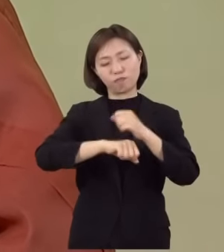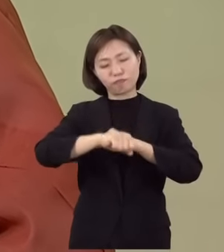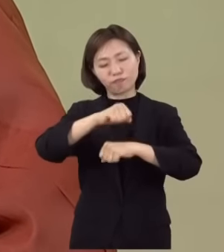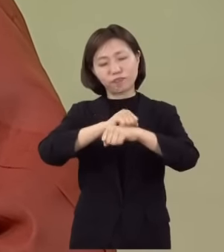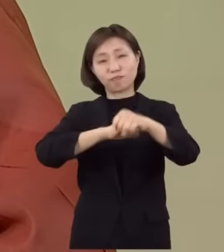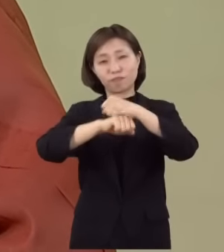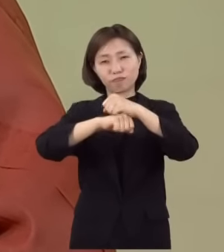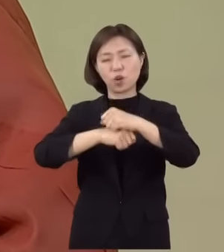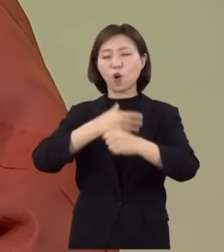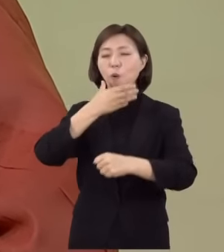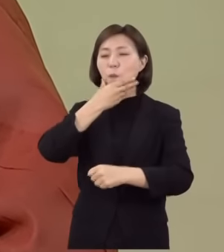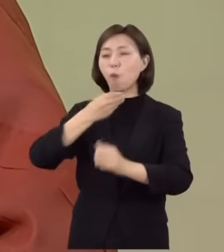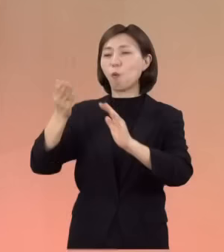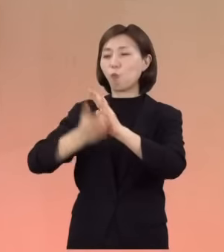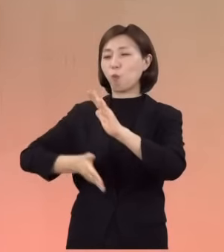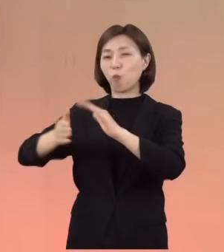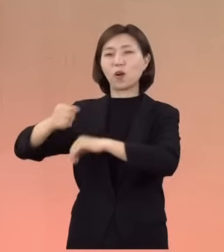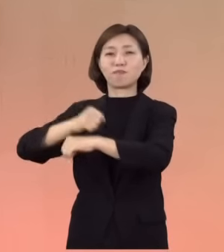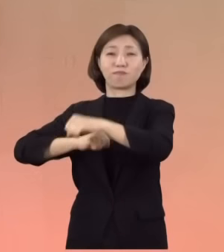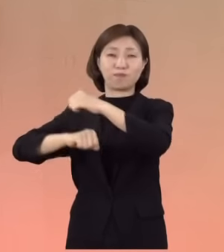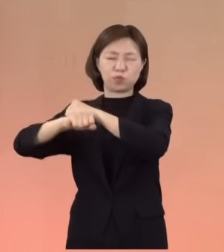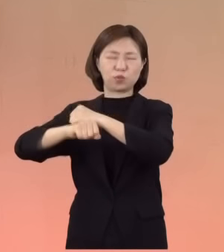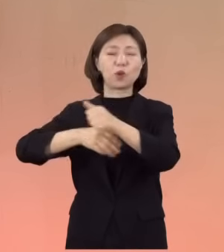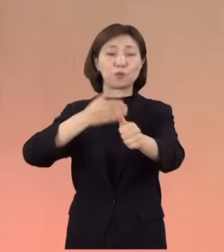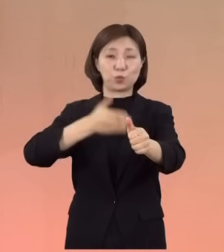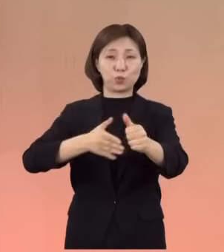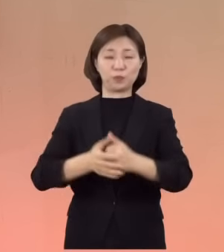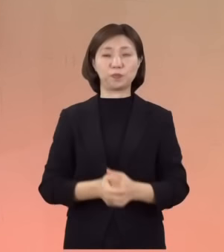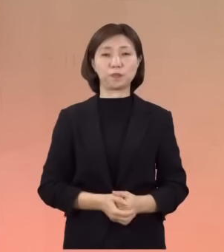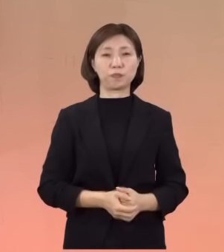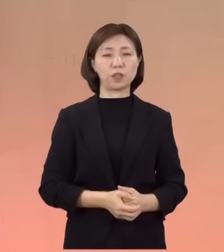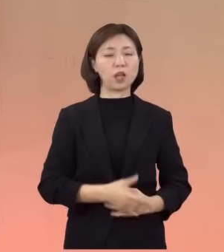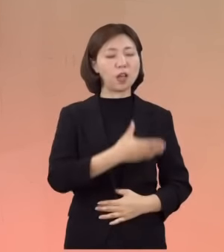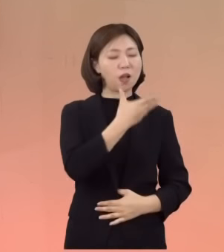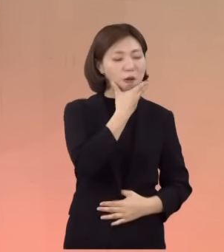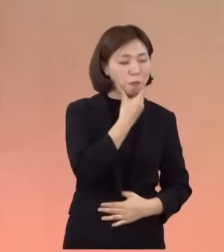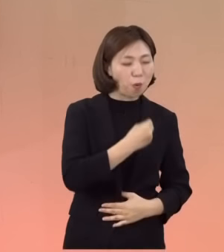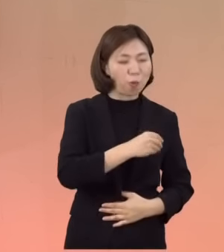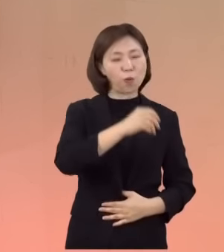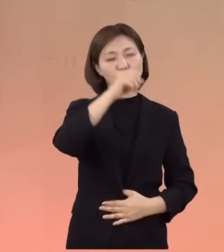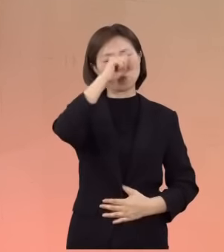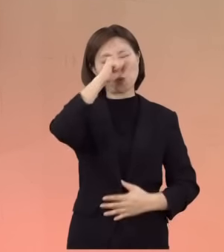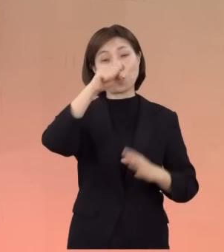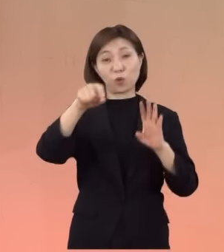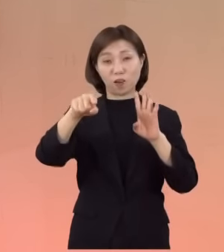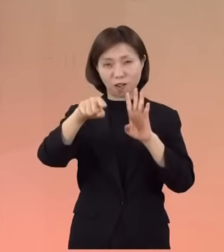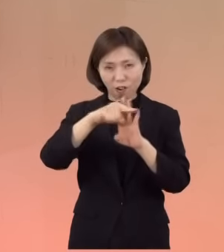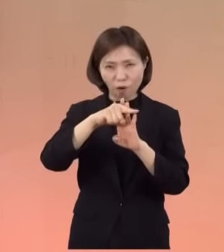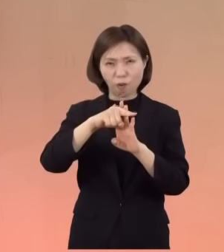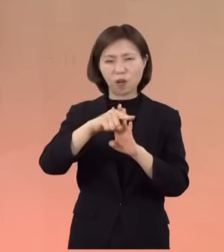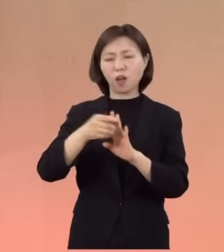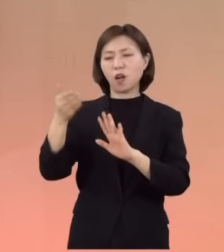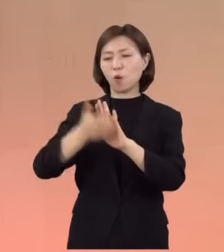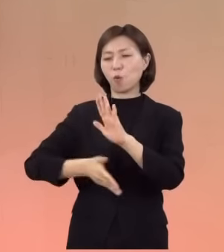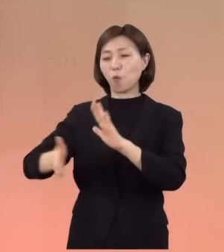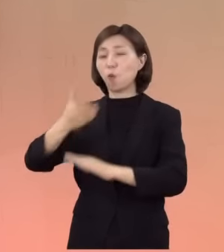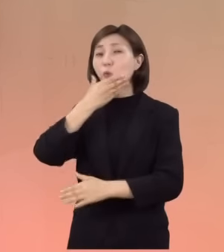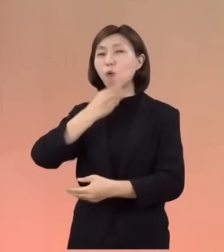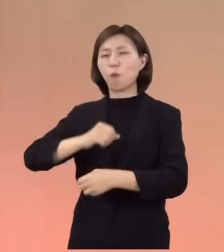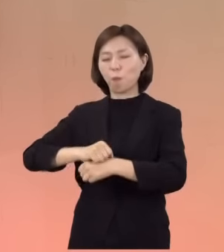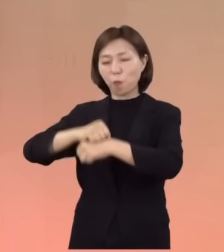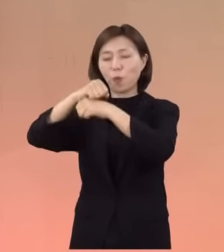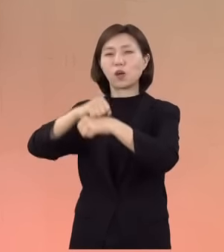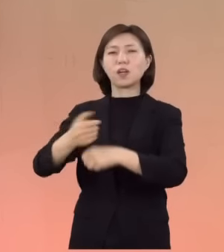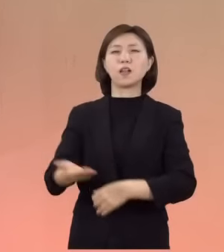공덕을 쌓으십시오 복과 선업과 공덕의 힘이 여러분들을 진정한